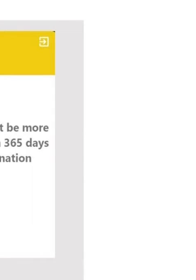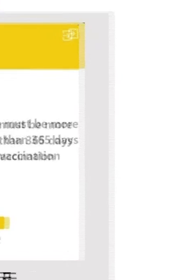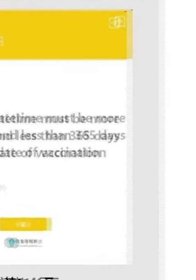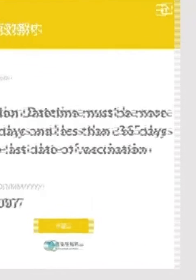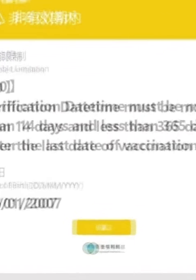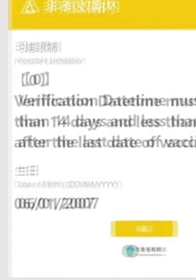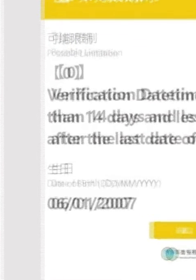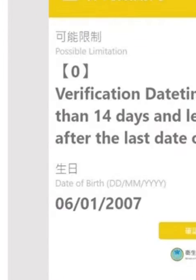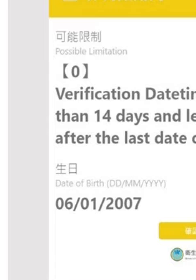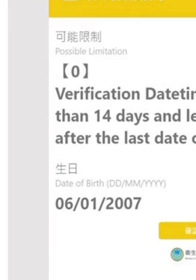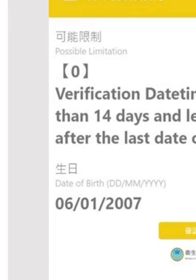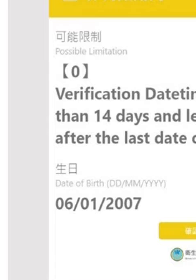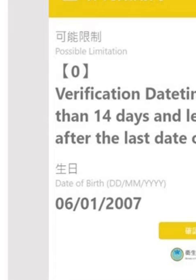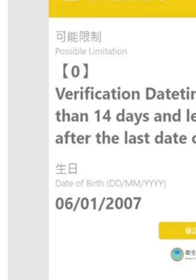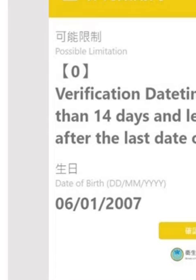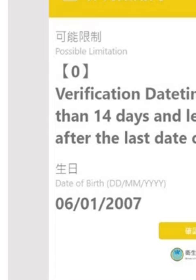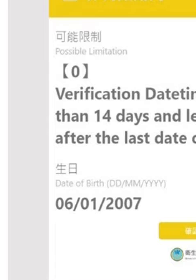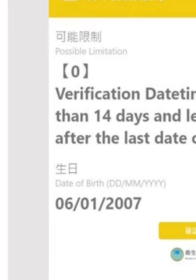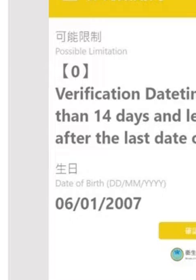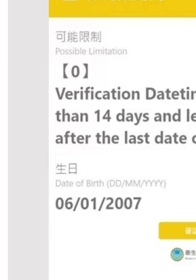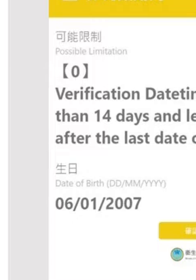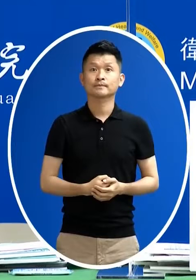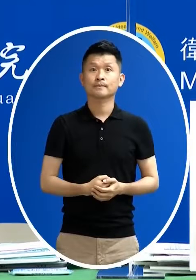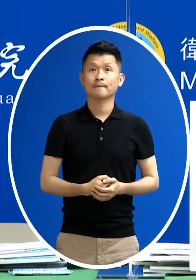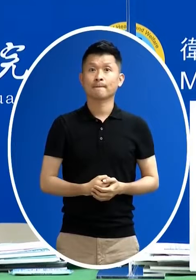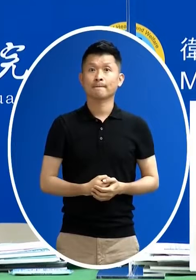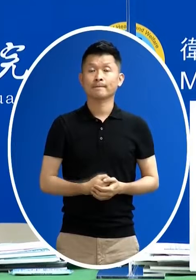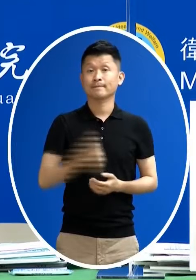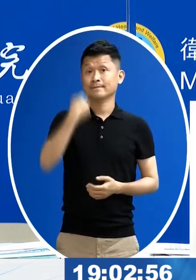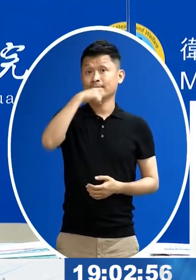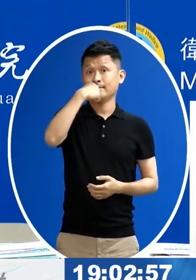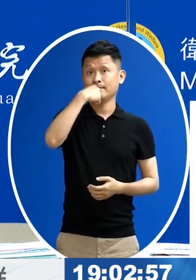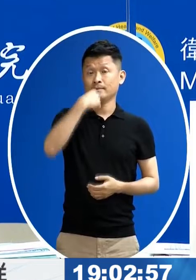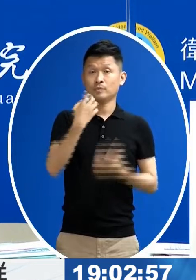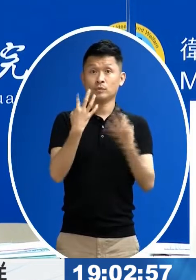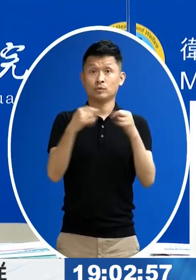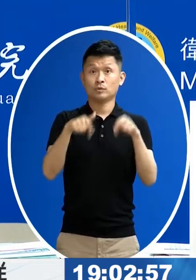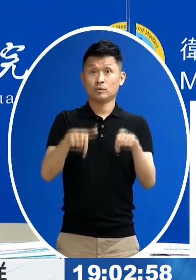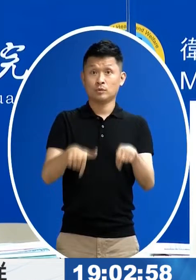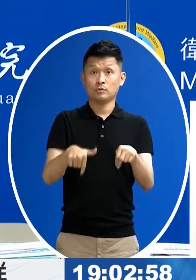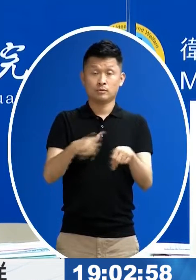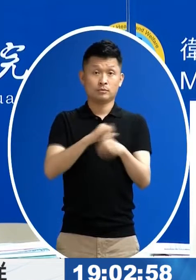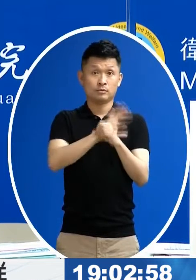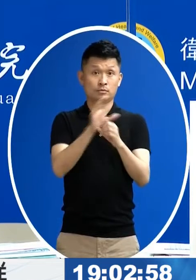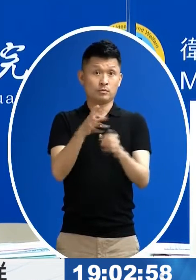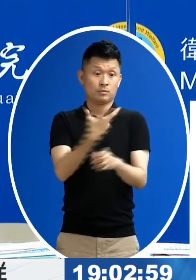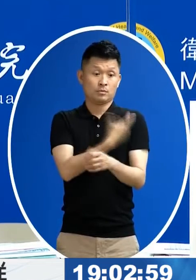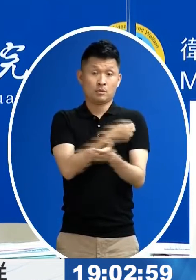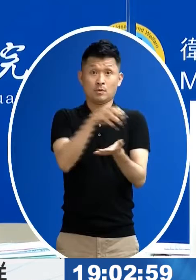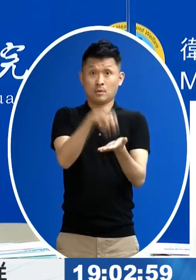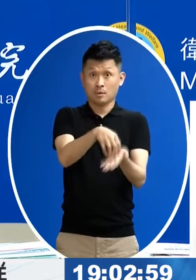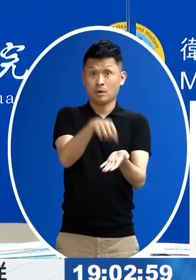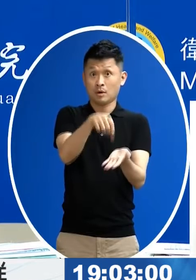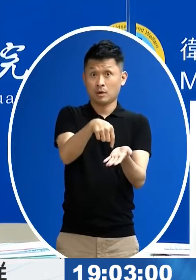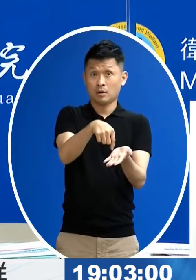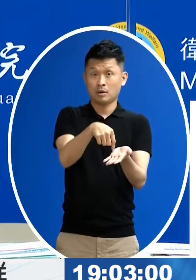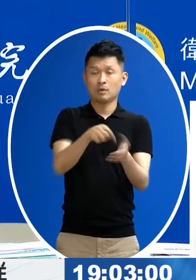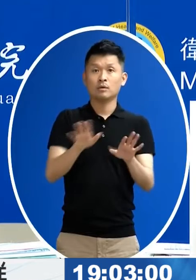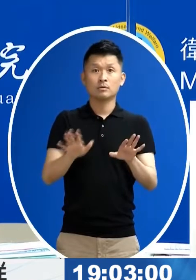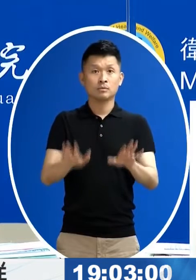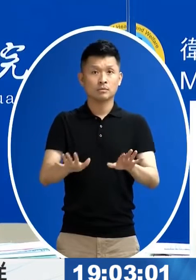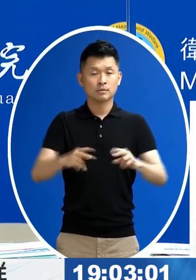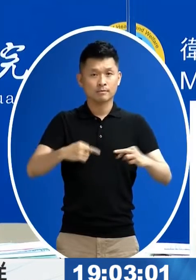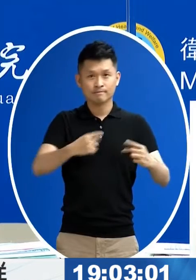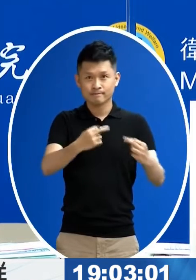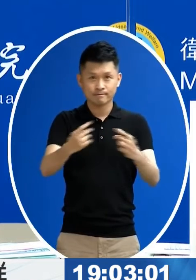础剂有效期限仍为365天。 台湾的数位新冠病毒健康证明查验程式会在今天